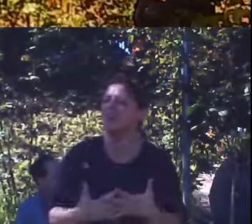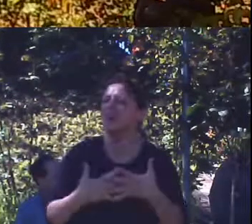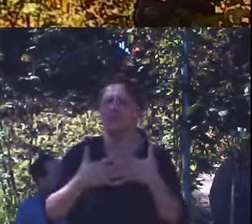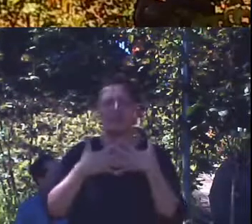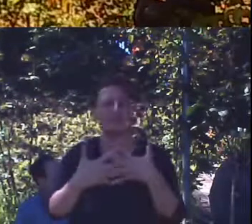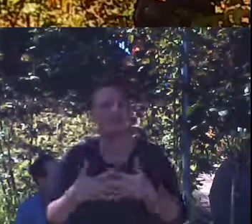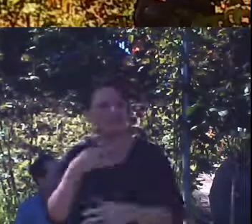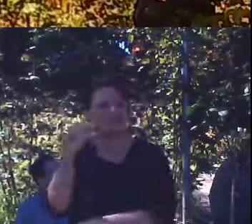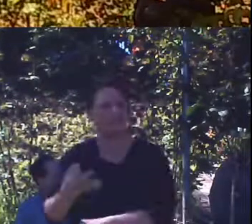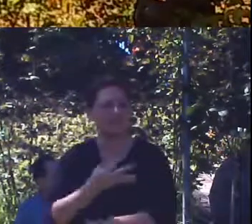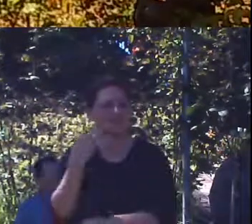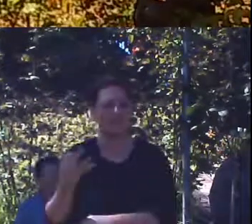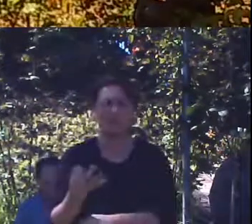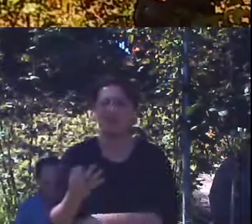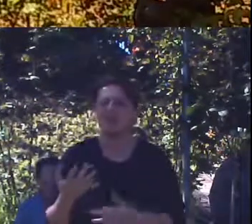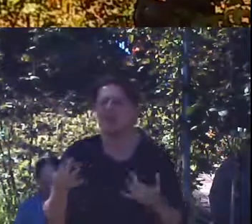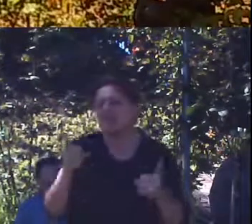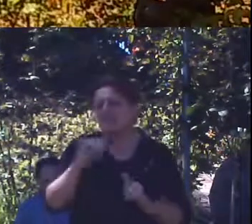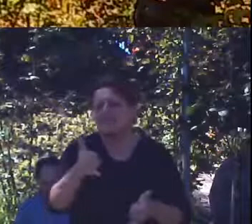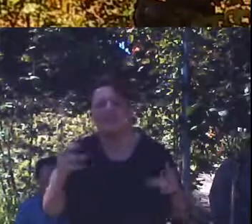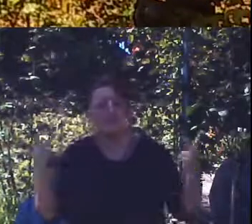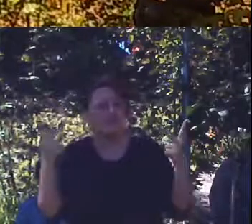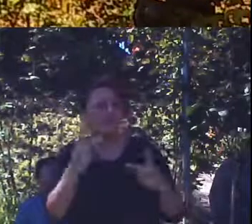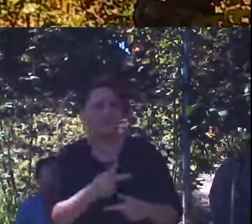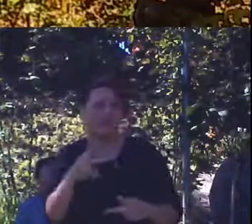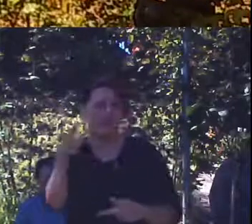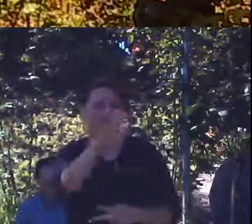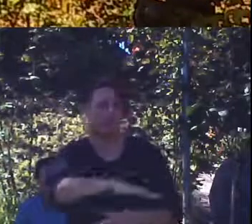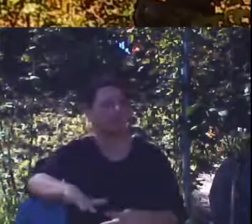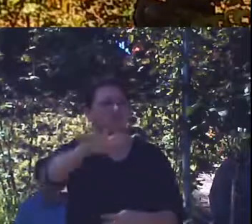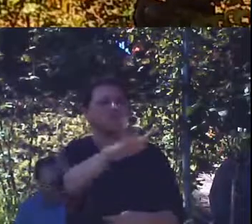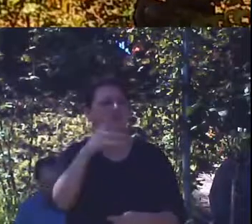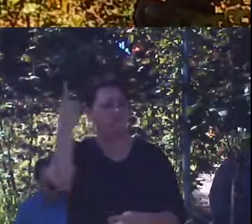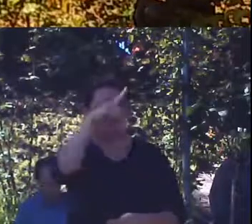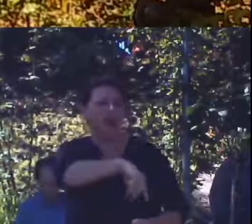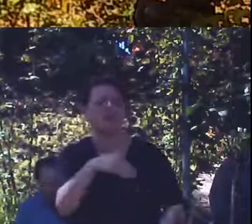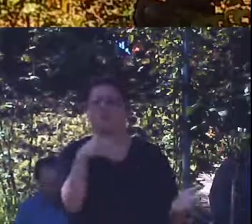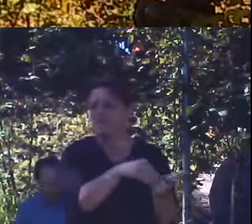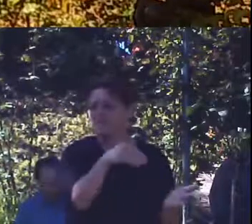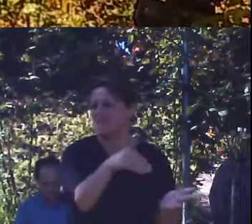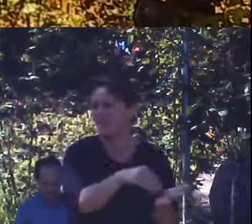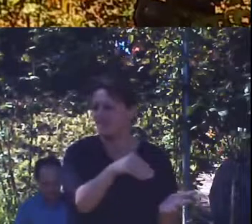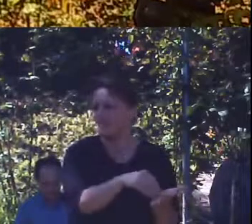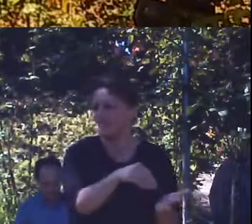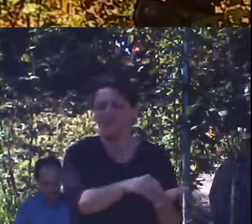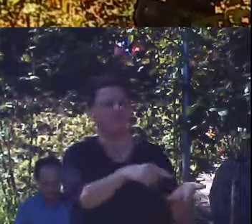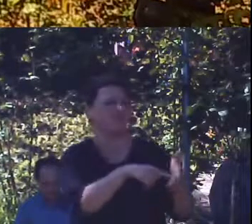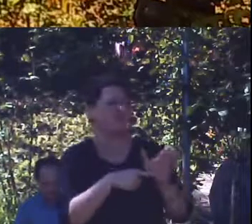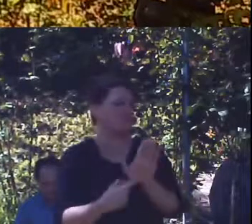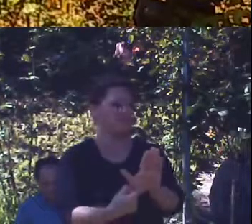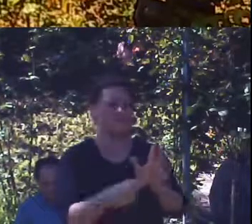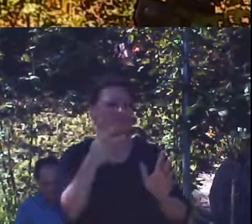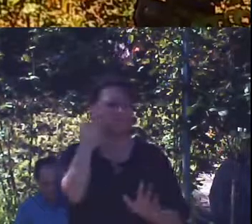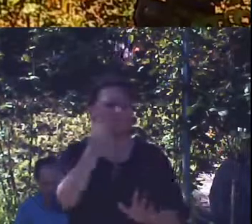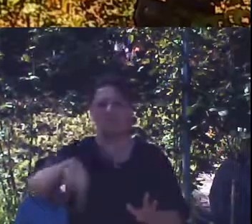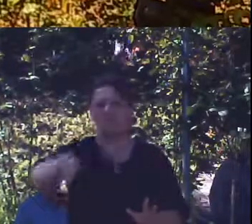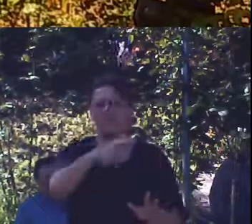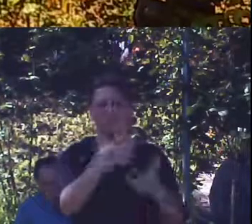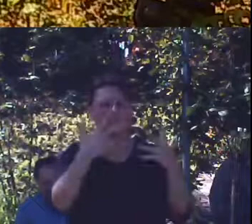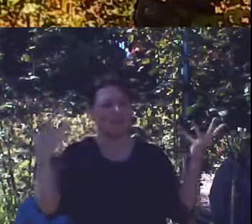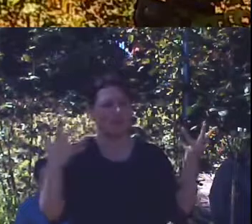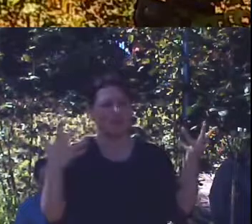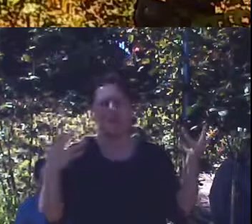amarlo nonostante il male che in questo nostro tempo talvolta si manifesta non possiamo